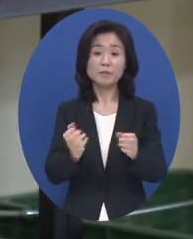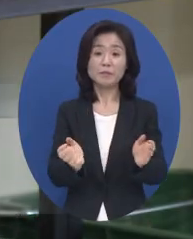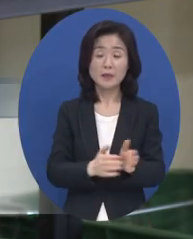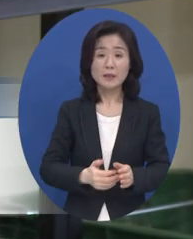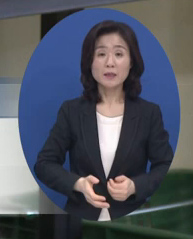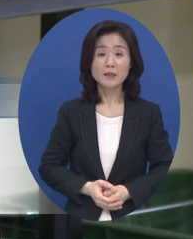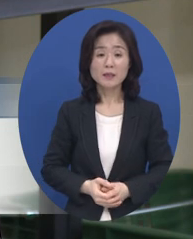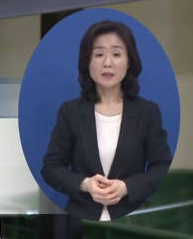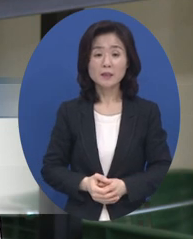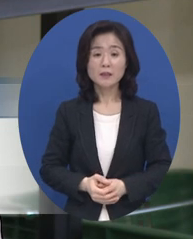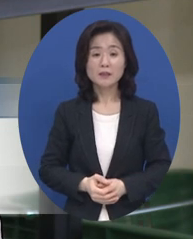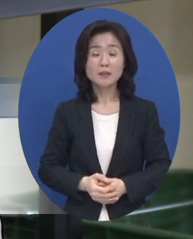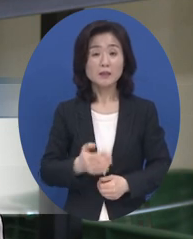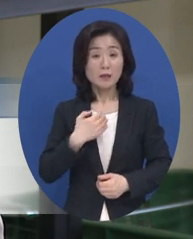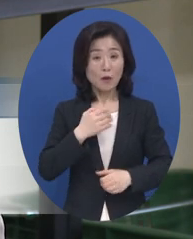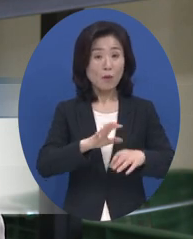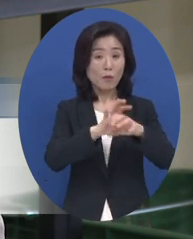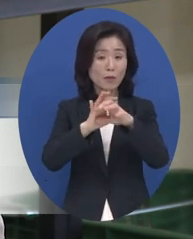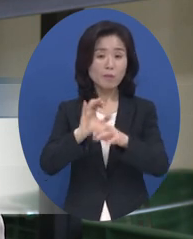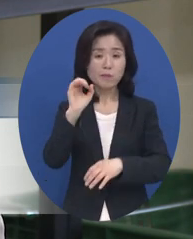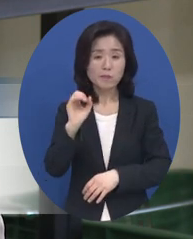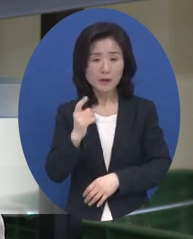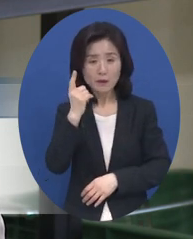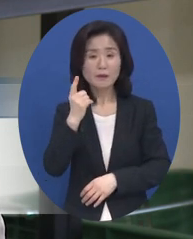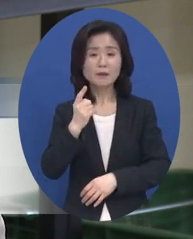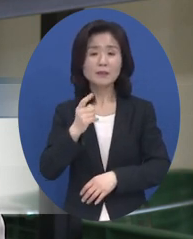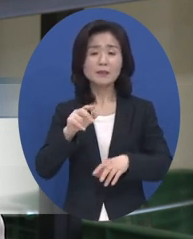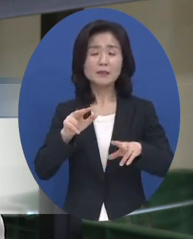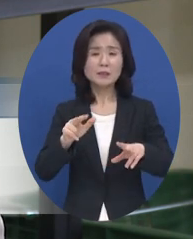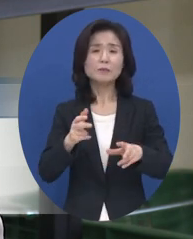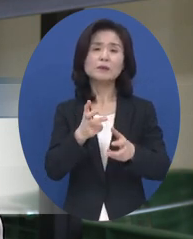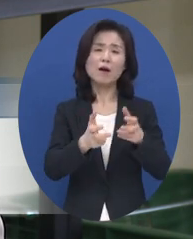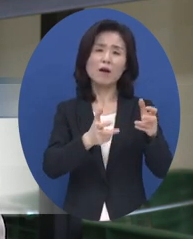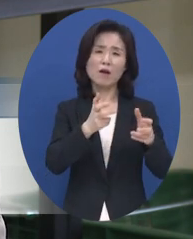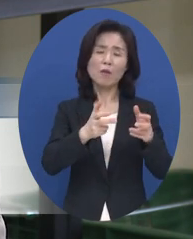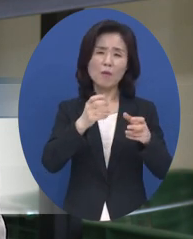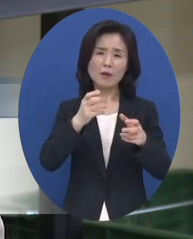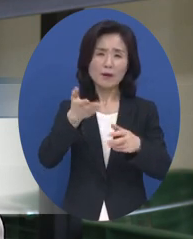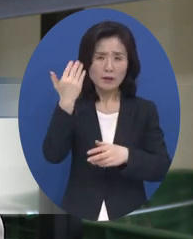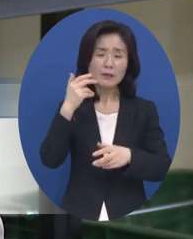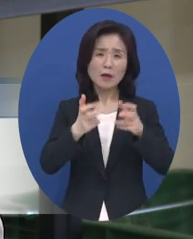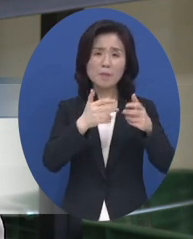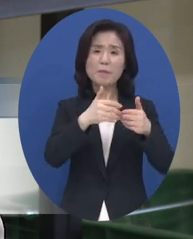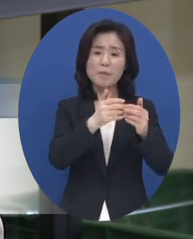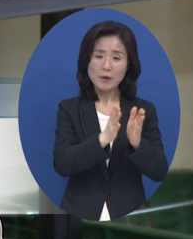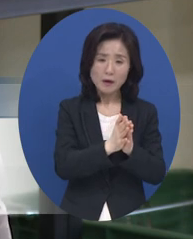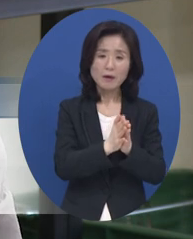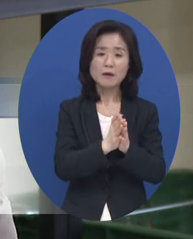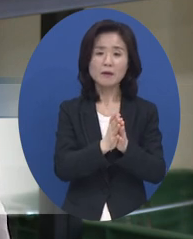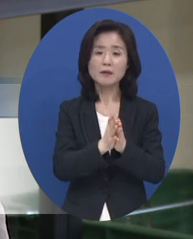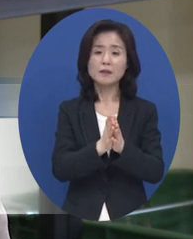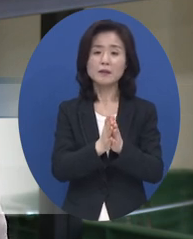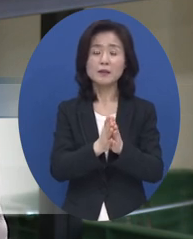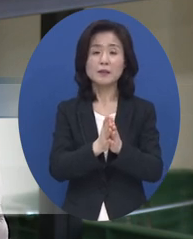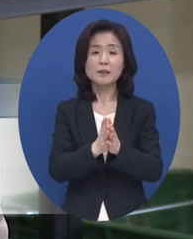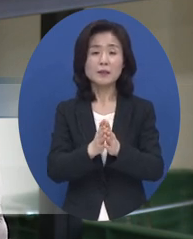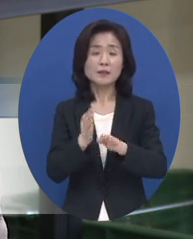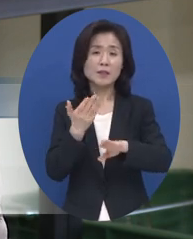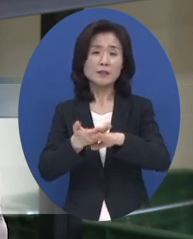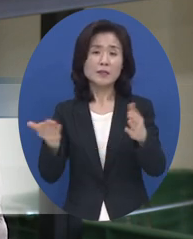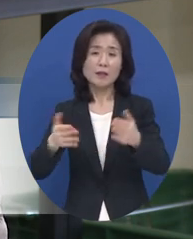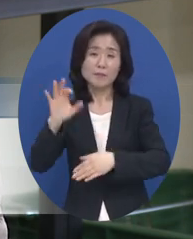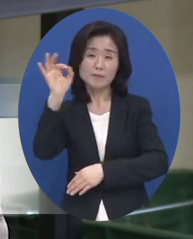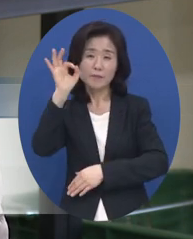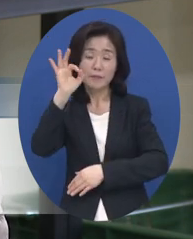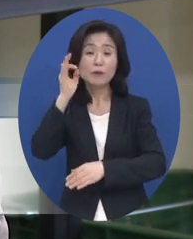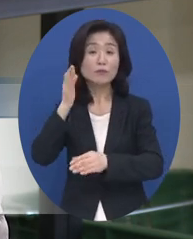제가 코로나로 인해서 이제 기존 사업을 좀 폐업을 하고 그 다음에 일자리를